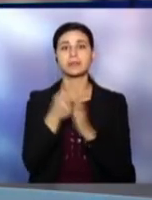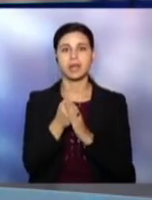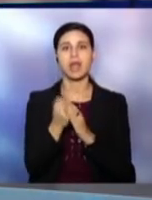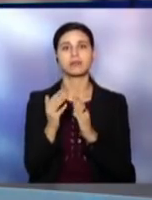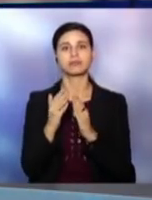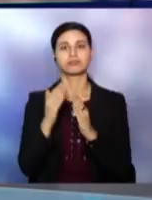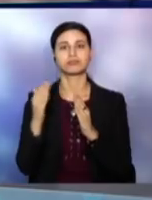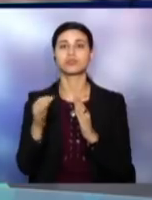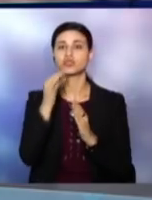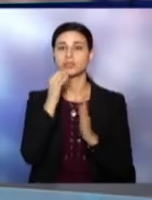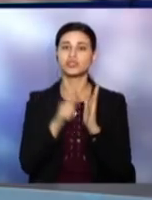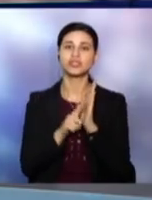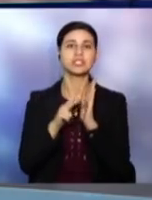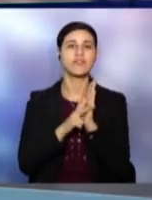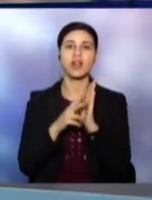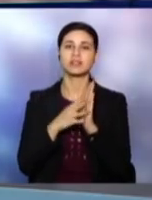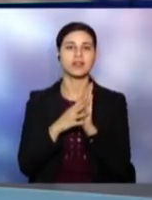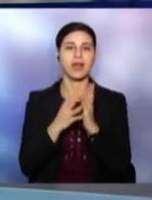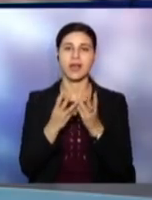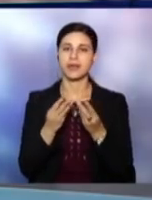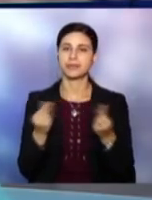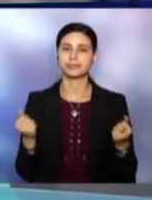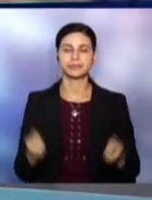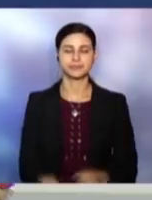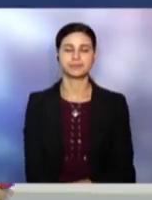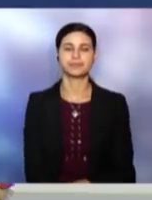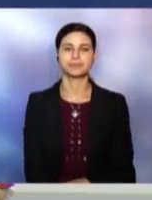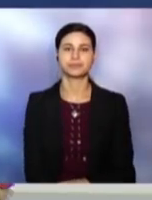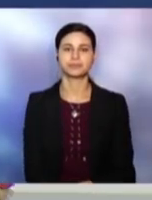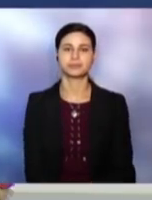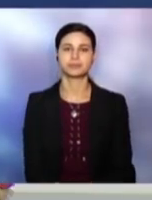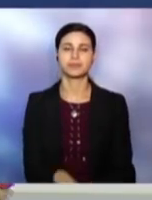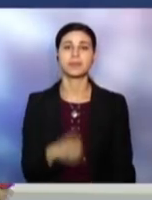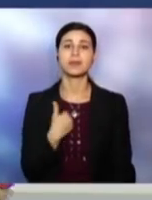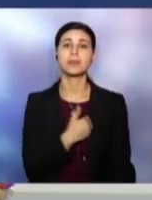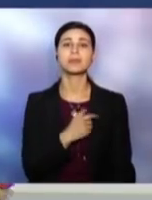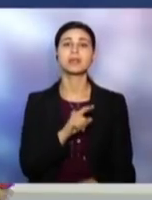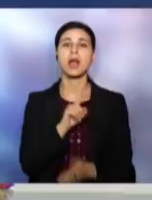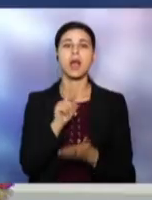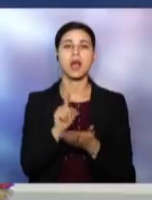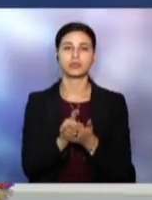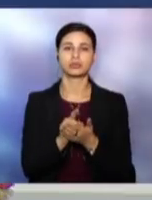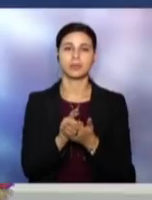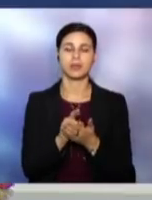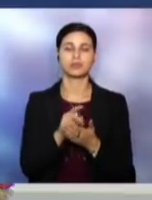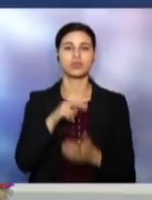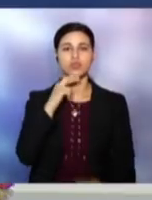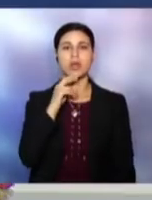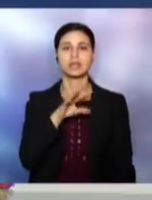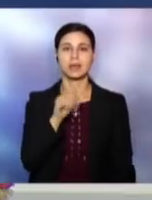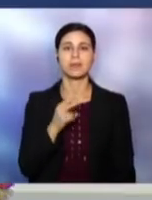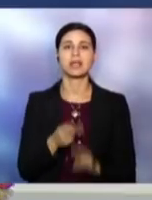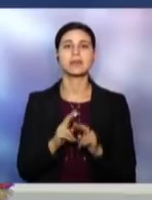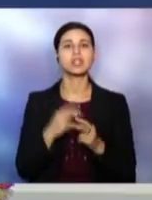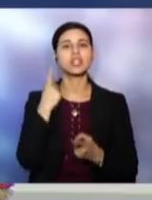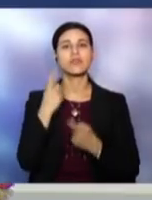წესი უკვე პრაქტიკულად არ ხდება. მე აუცილებლად უნდა მივაქციო მაყურებლის ყურადღება იმ